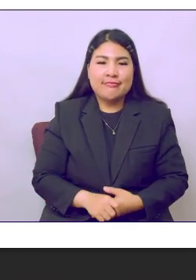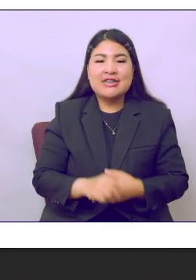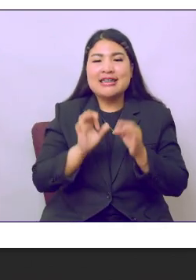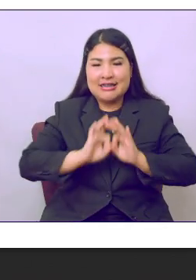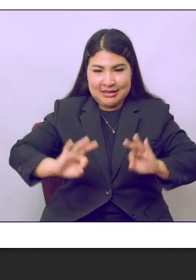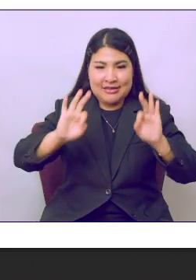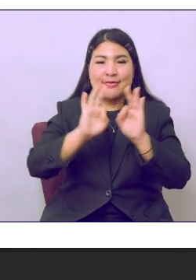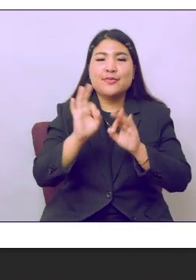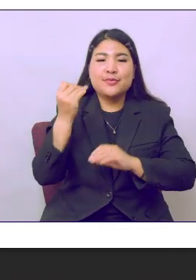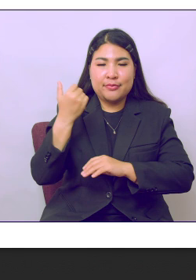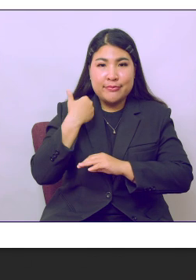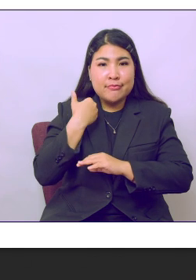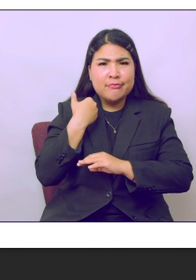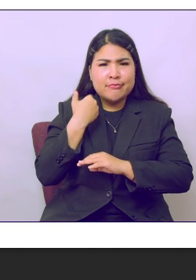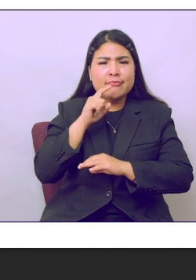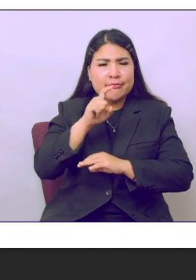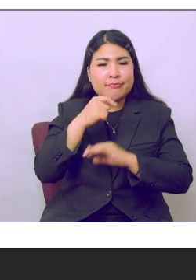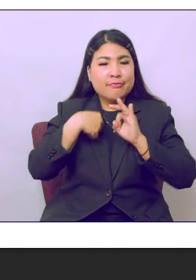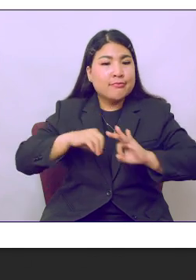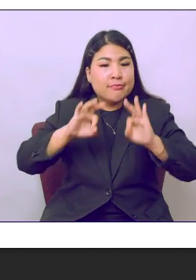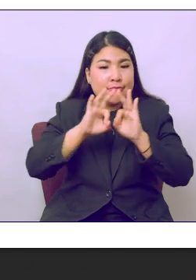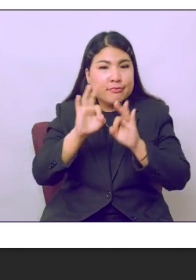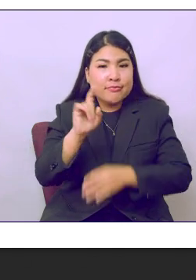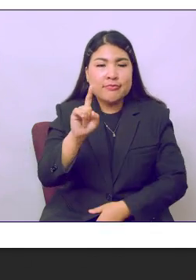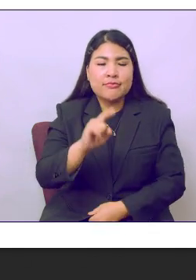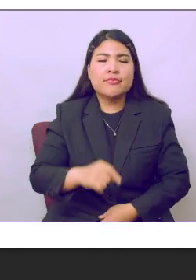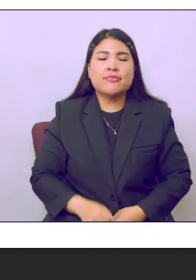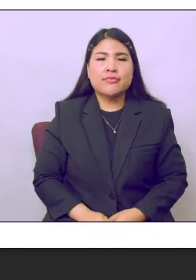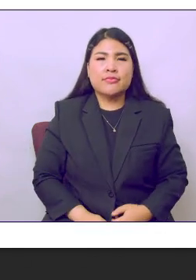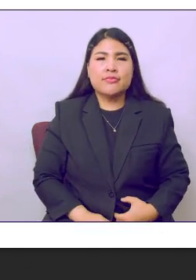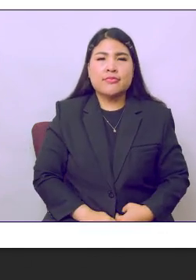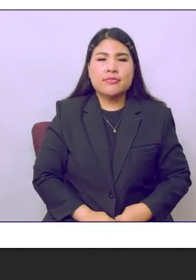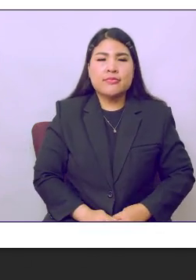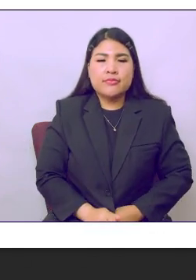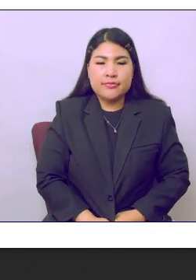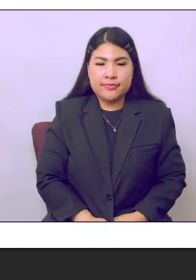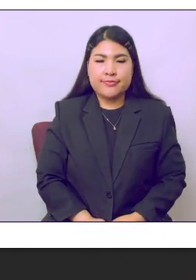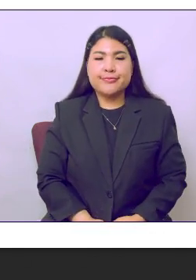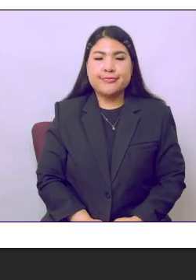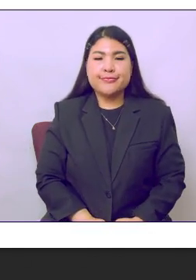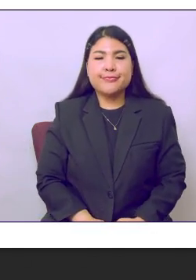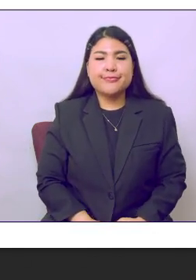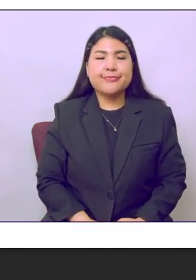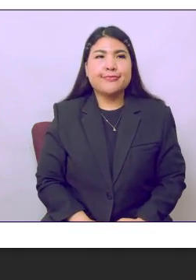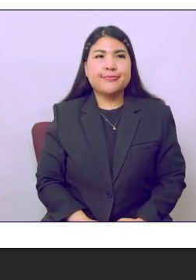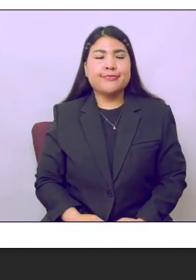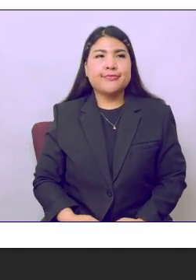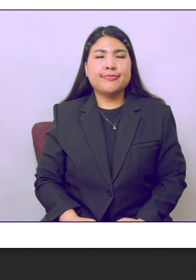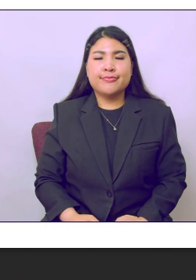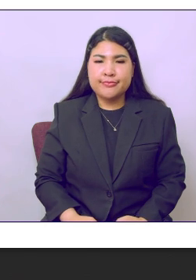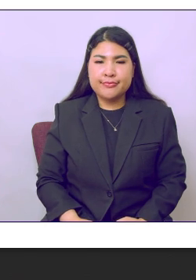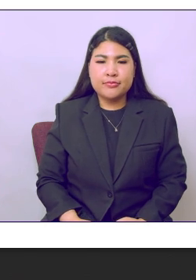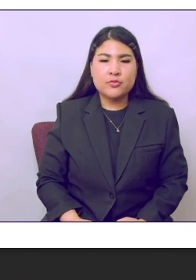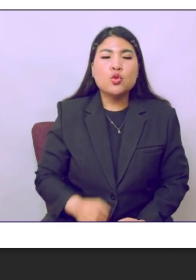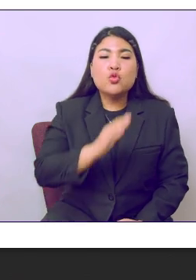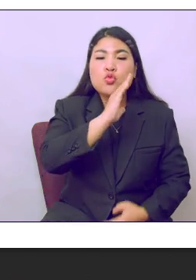นี้สำคัญครับสำคัญตรงไหนครับสำคัญตรงที่นะครับสุดท้ายแล้วท่าเนี้ยน้องจะต้องลุกจาก